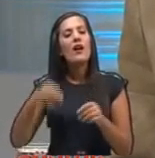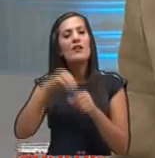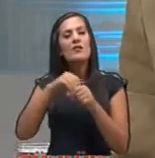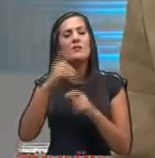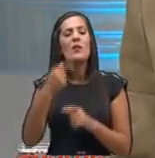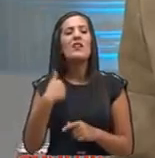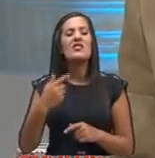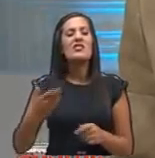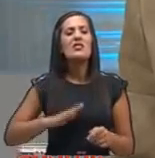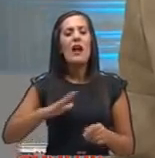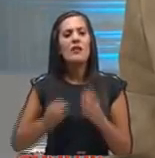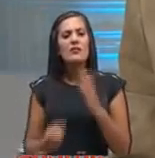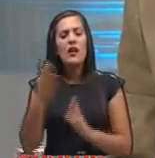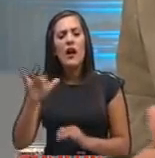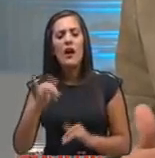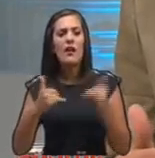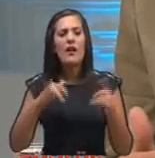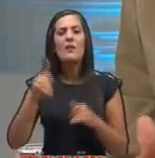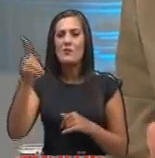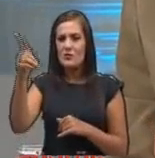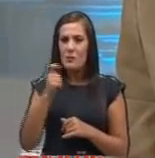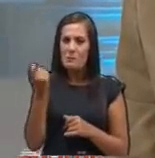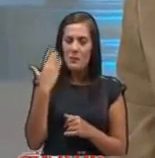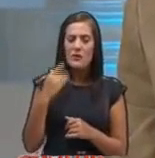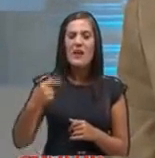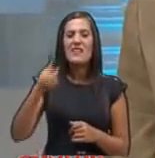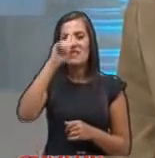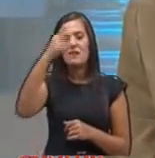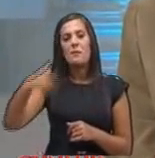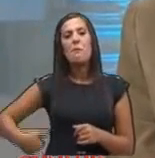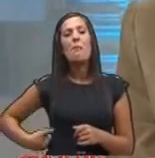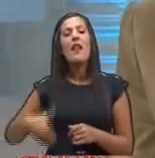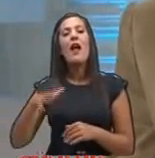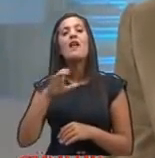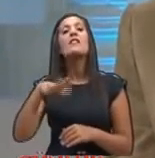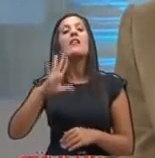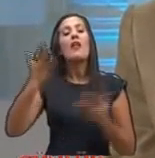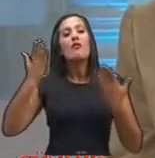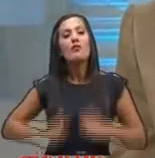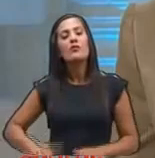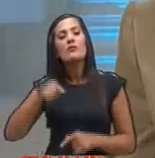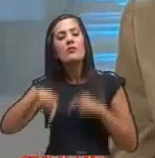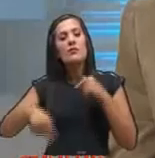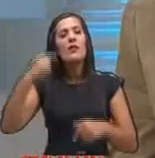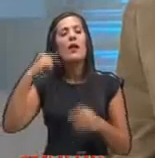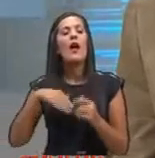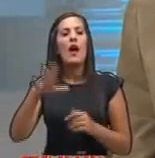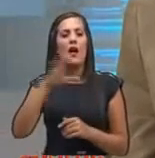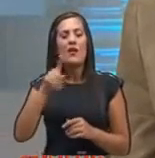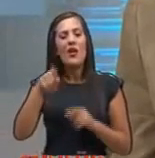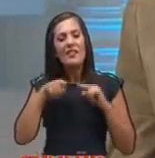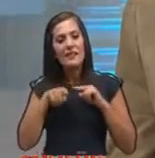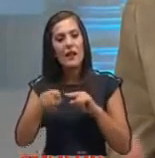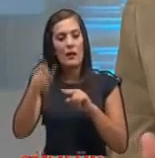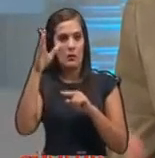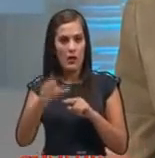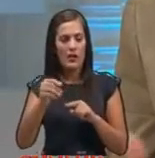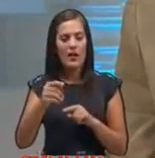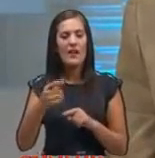ki sizin sorunuza cevaben, yani sadece bel ağrısı değil ama bel ağrısını takiben, onu izleyen dönemde,